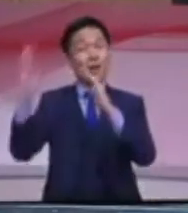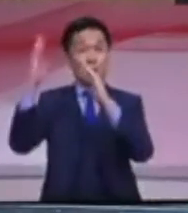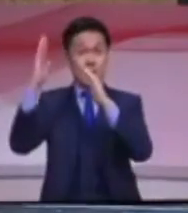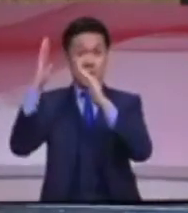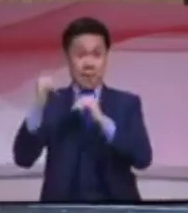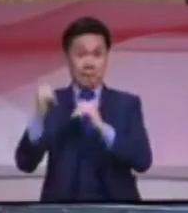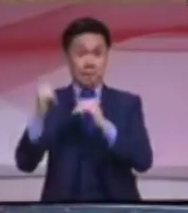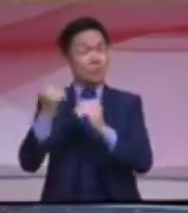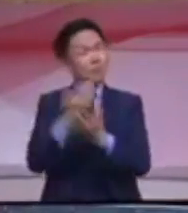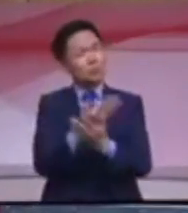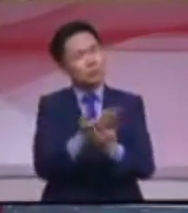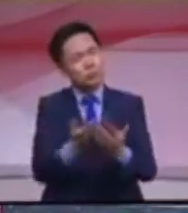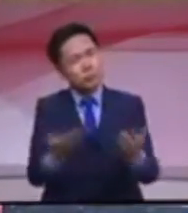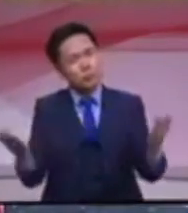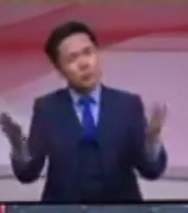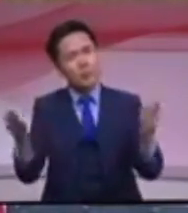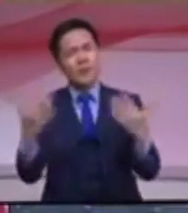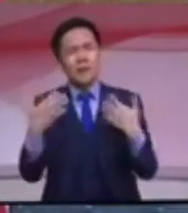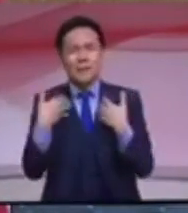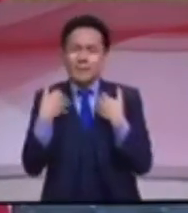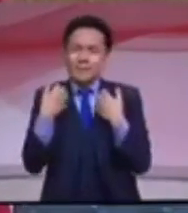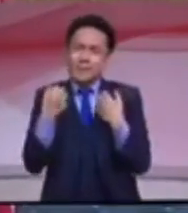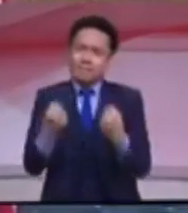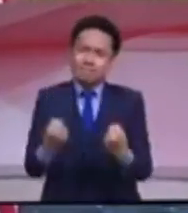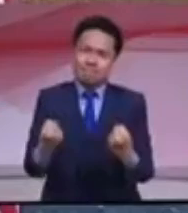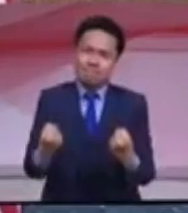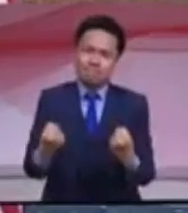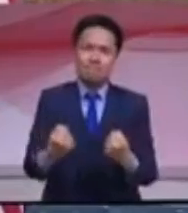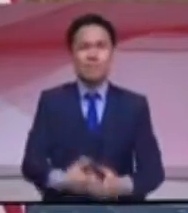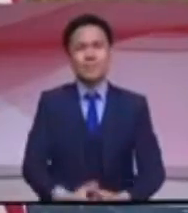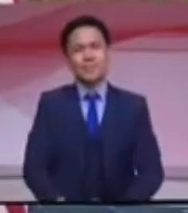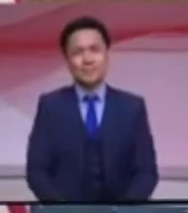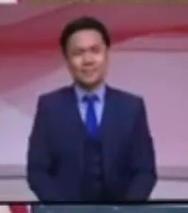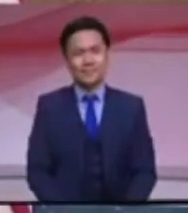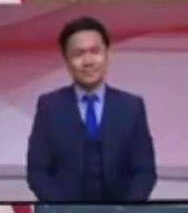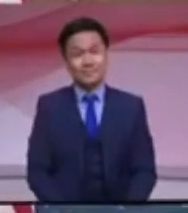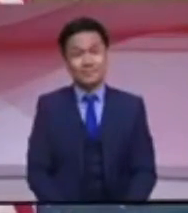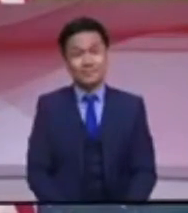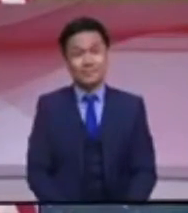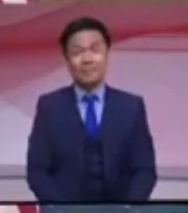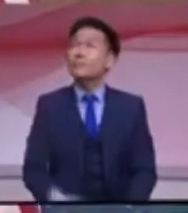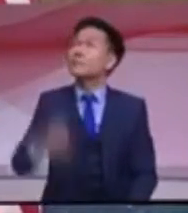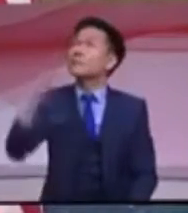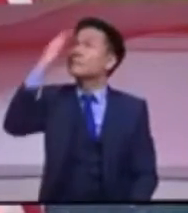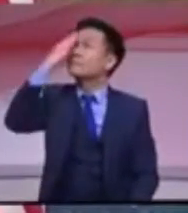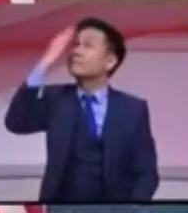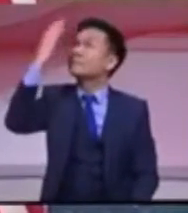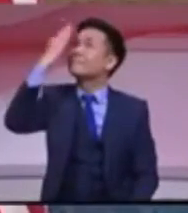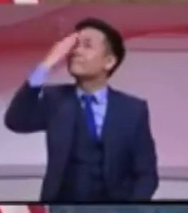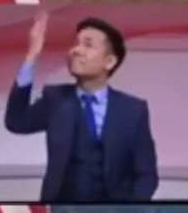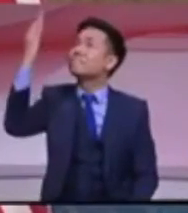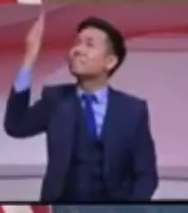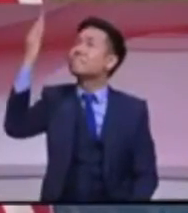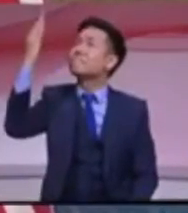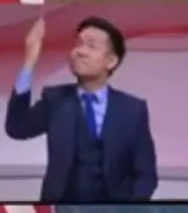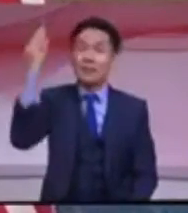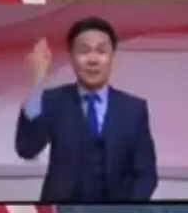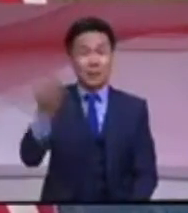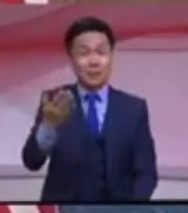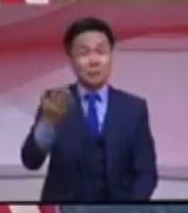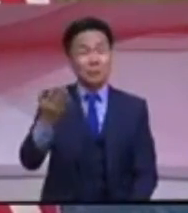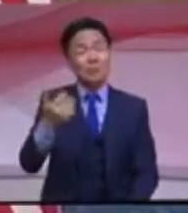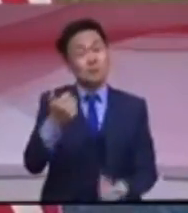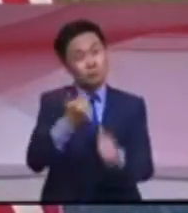sejarah dance tari sehat walafiat ya alhamdulillah kehidupan